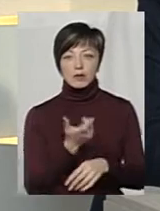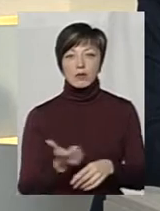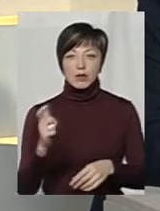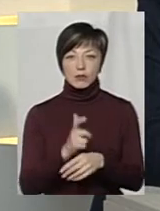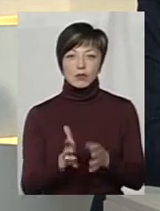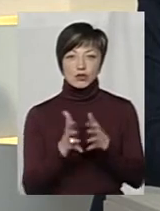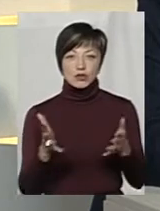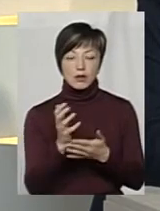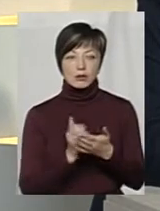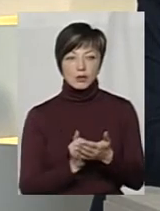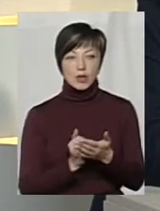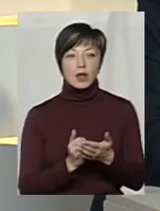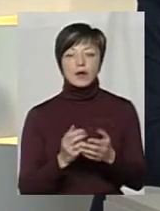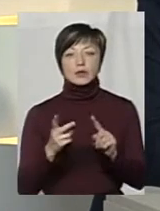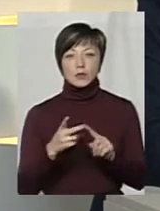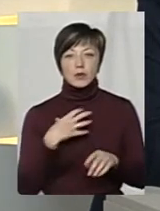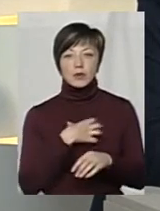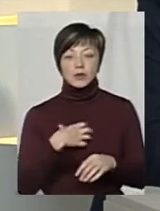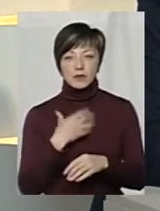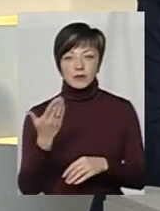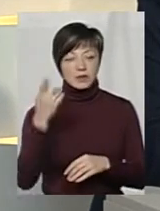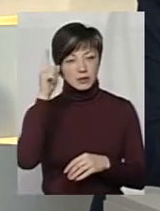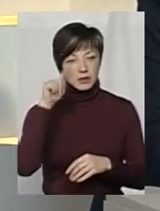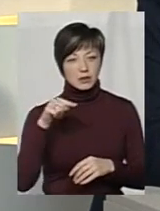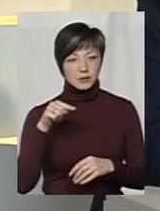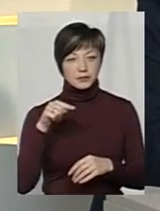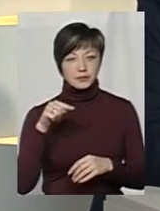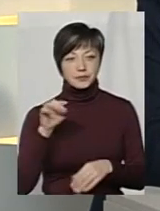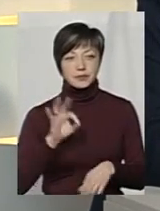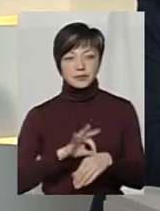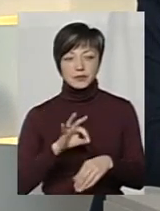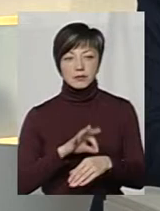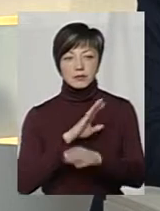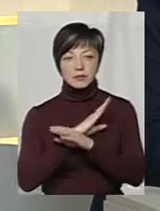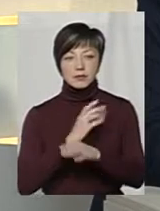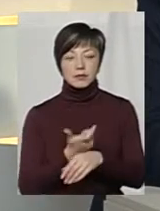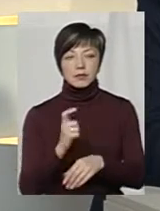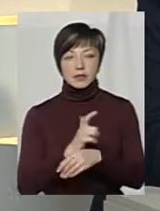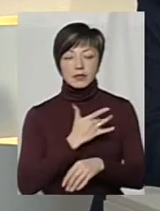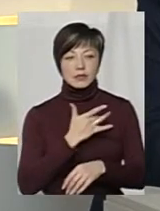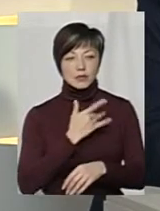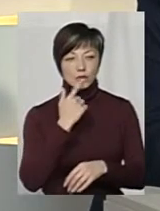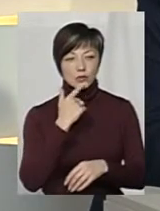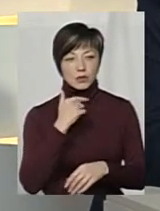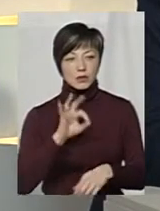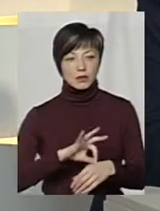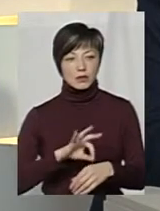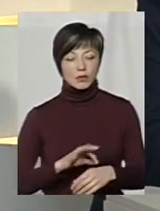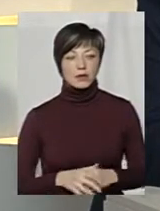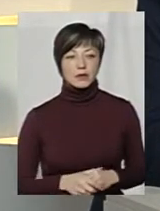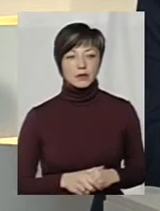більше ресурсу. Другим пріоритетом є, ну, ви знаєте, захворюваність і смертність найбільше від серцево-судинних